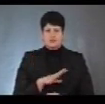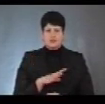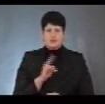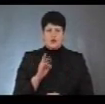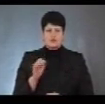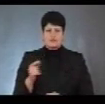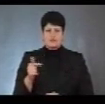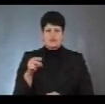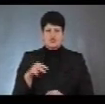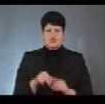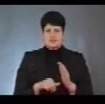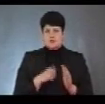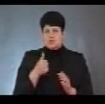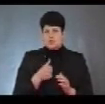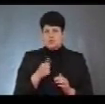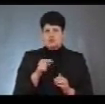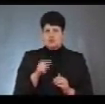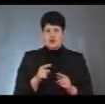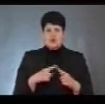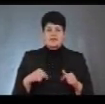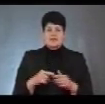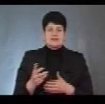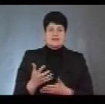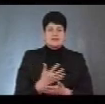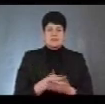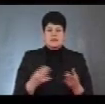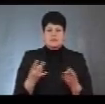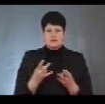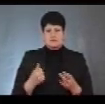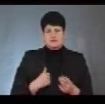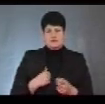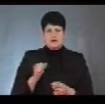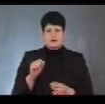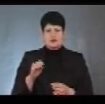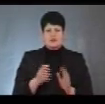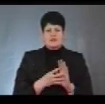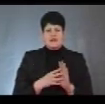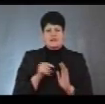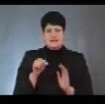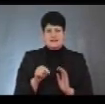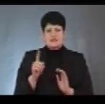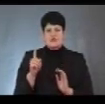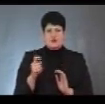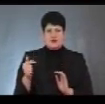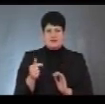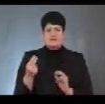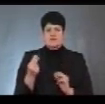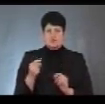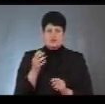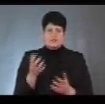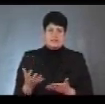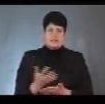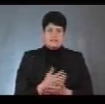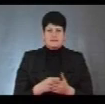грудні 2016 року. Тоді організатори зібрали на потреби воїнів АТО 9100 гривень. За кошти, виручені під час